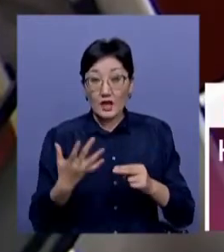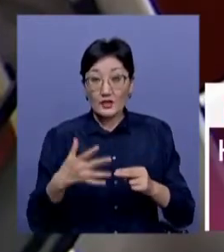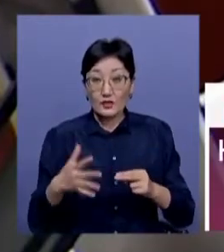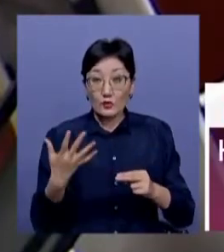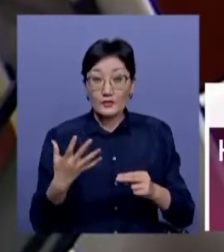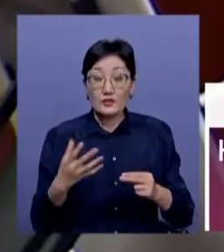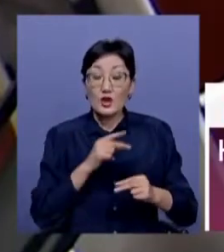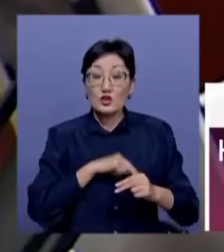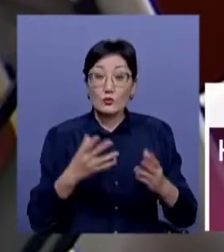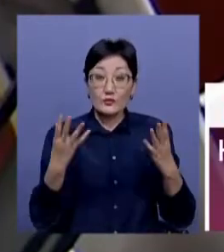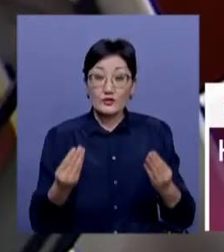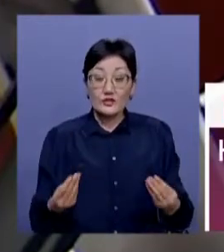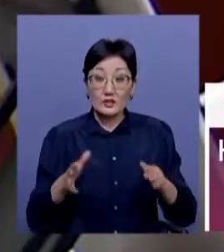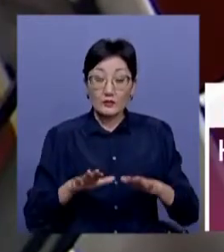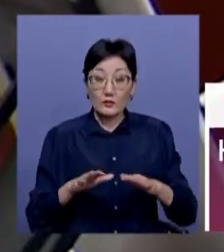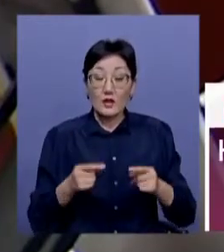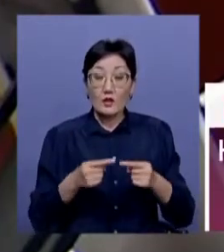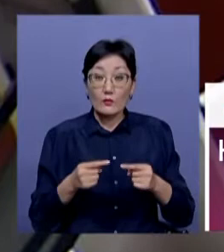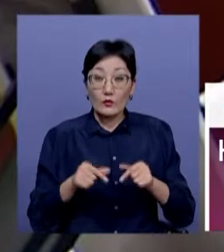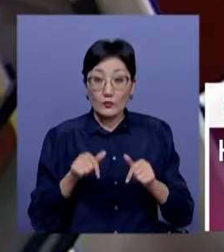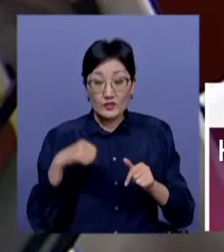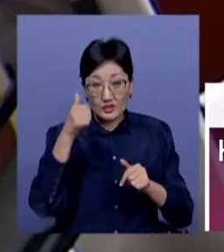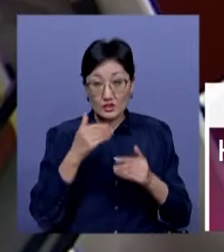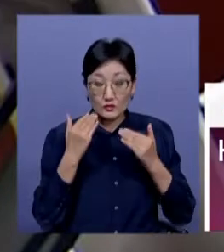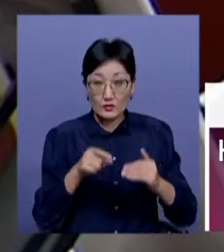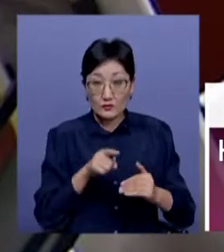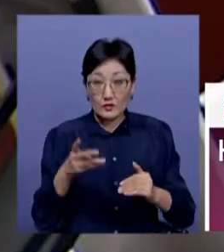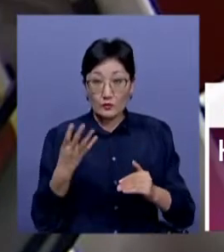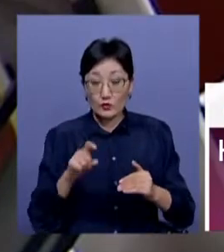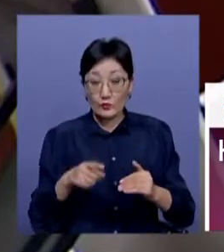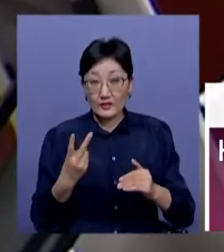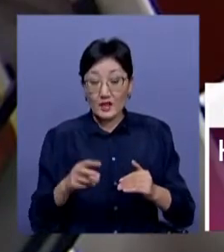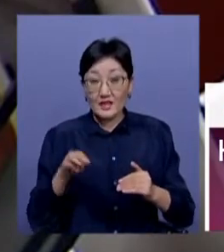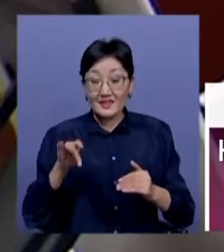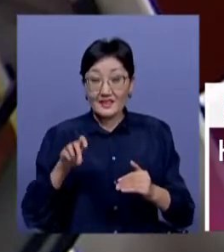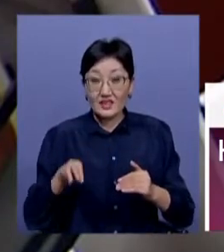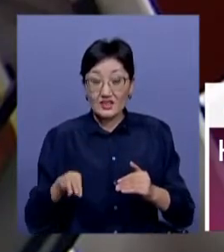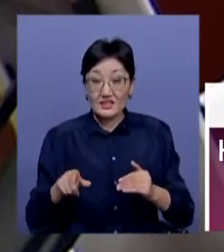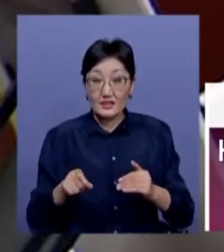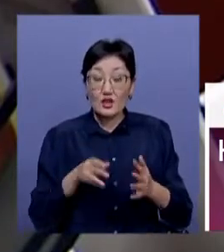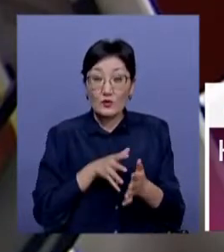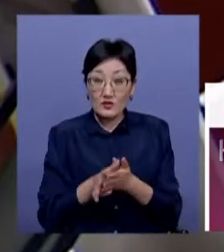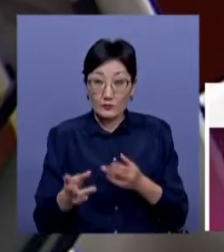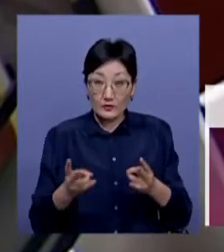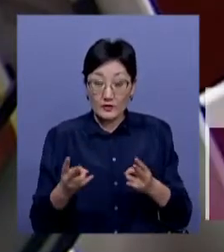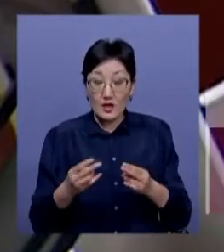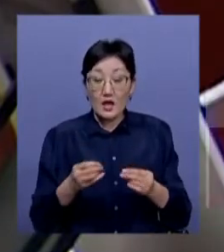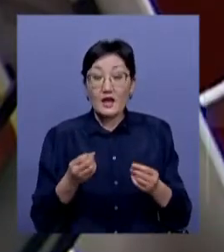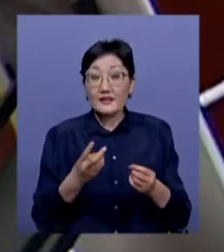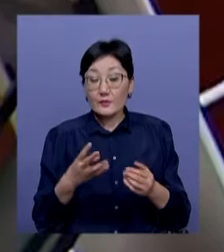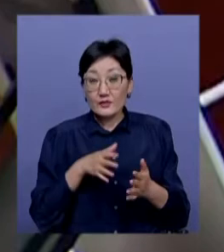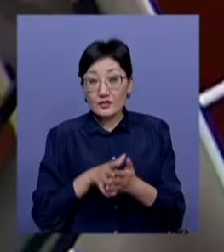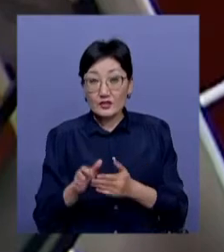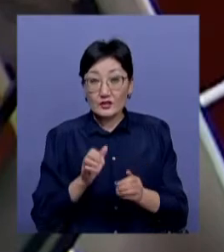қалды. Нақтылауды ескере отырып, ағымдағы жылдың соңына дейін 4,2 триллион теңге игеру қажет. Кейбір шығыстар бойынша